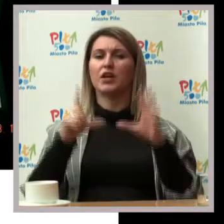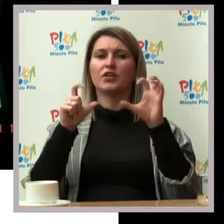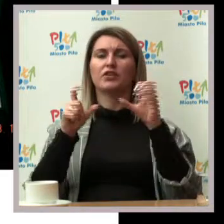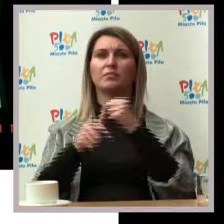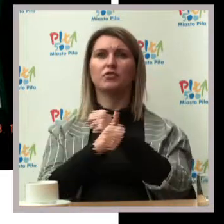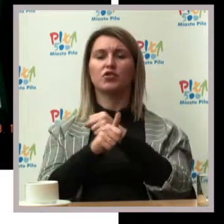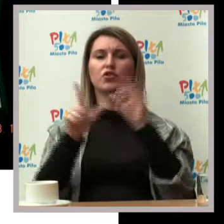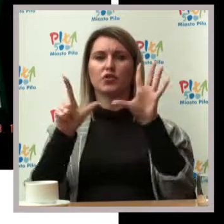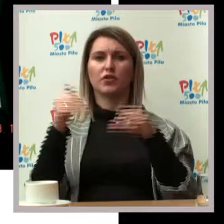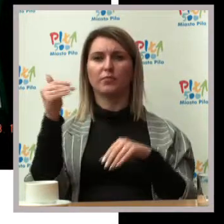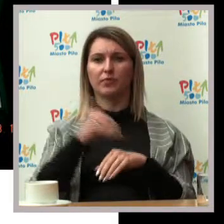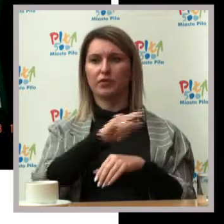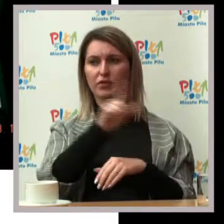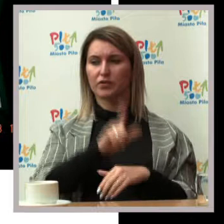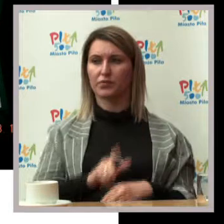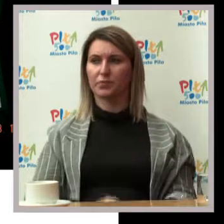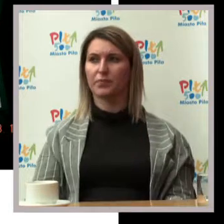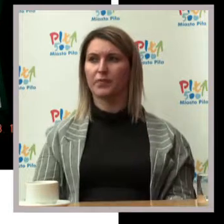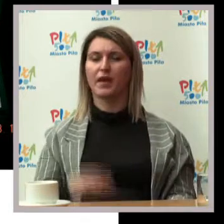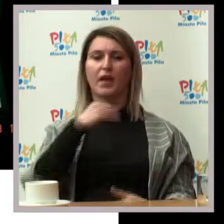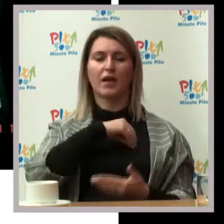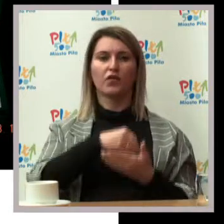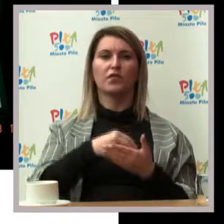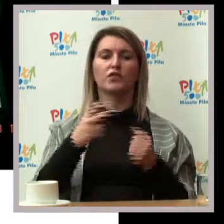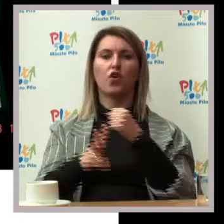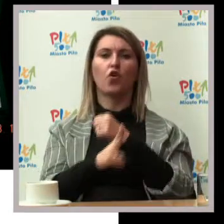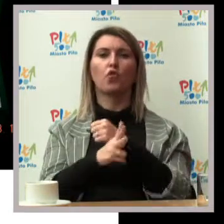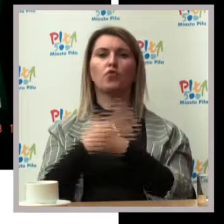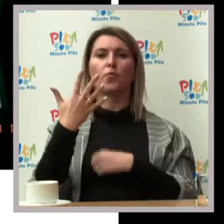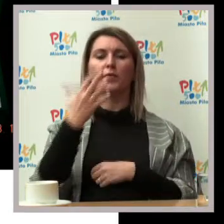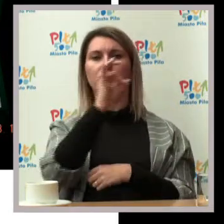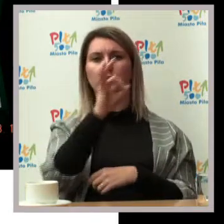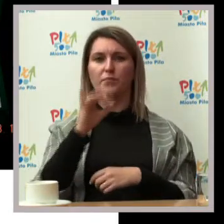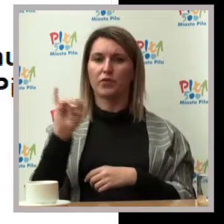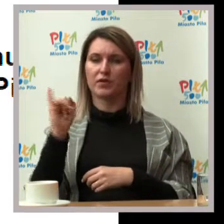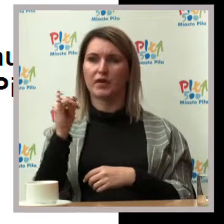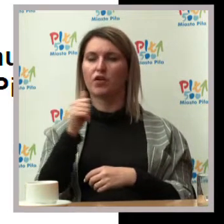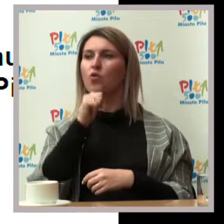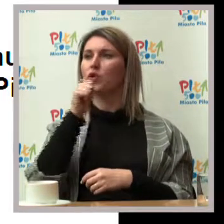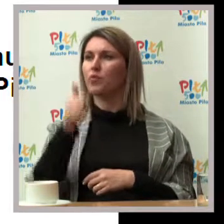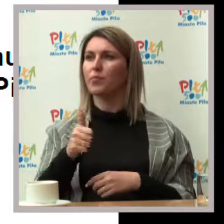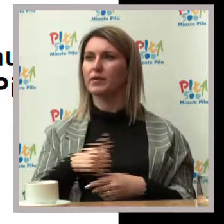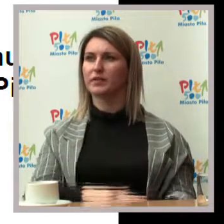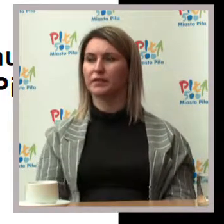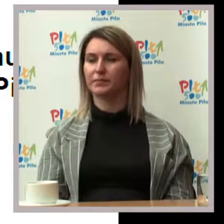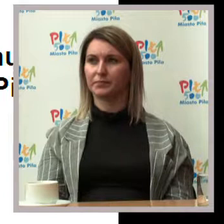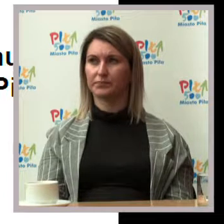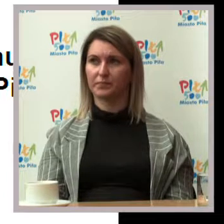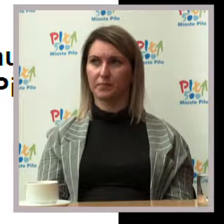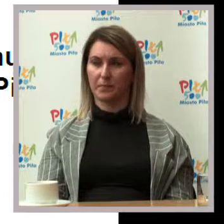767 tysięcy, natomiast dofinansowanie 85% w ramach środków unijnych pozyskanych z Urzędu Marszałkowskiego.